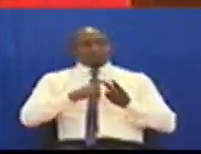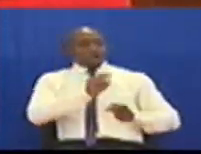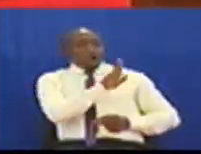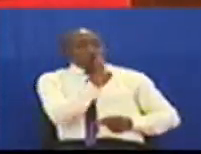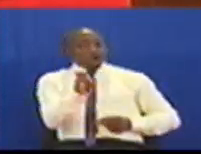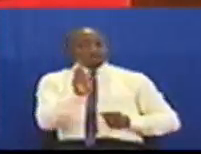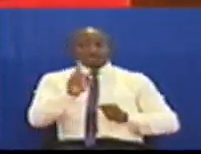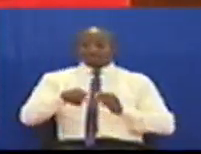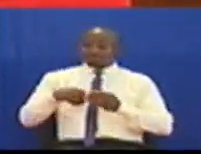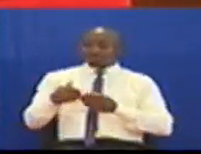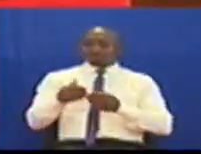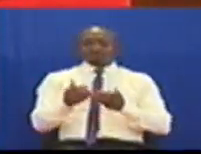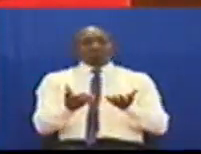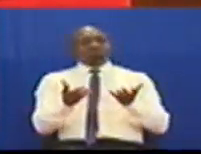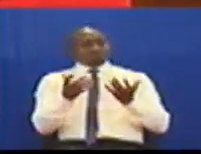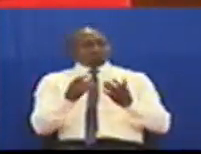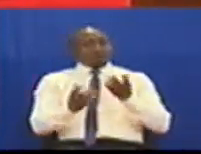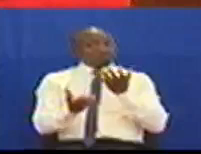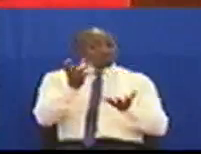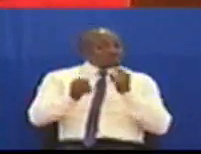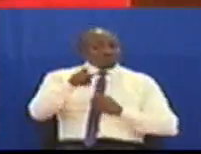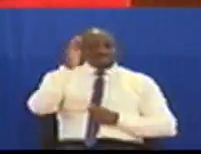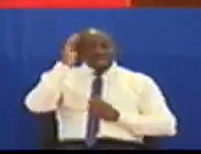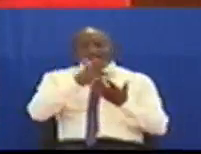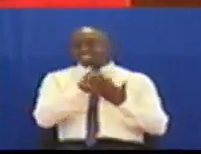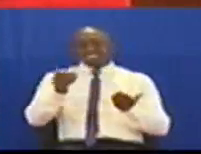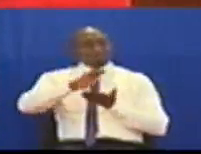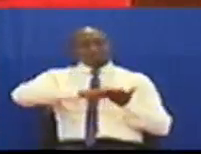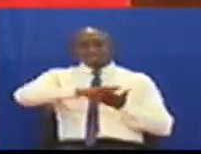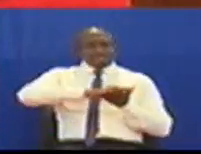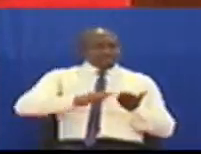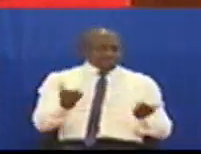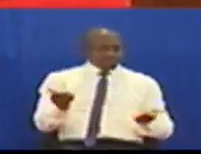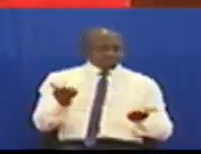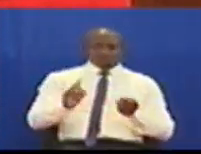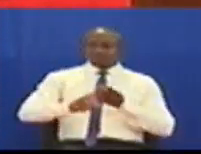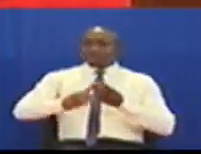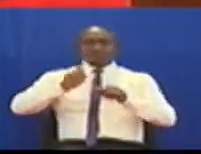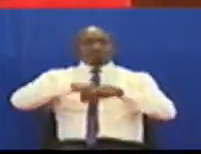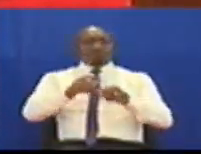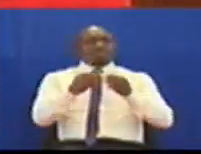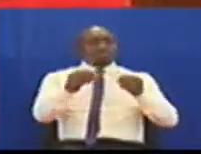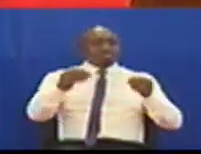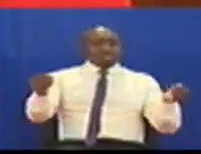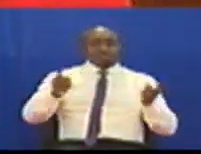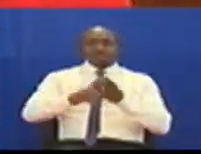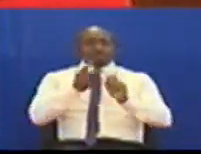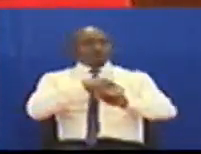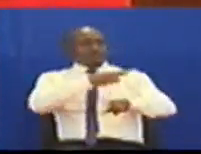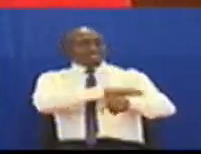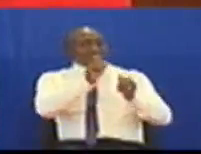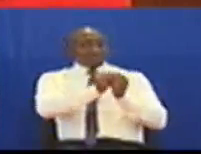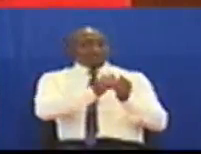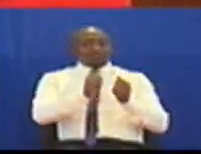ziko peti nadhani hazina msingi, isipokuwa sijui tusichukue muda wa sana wa resource hii ya